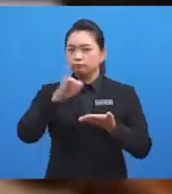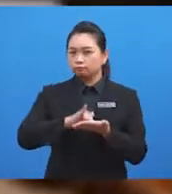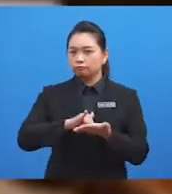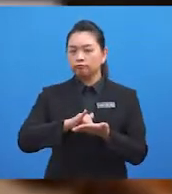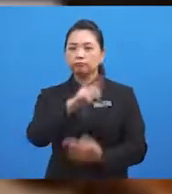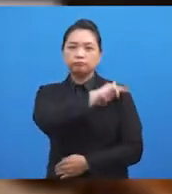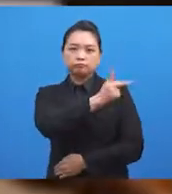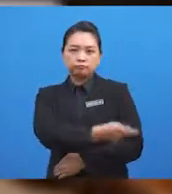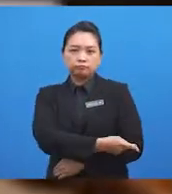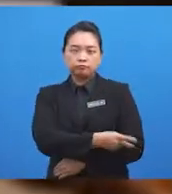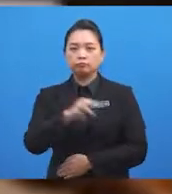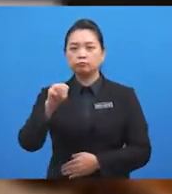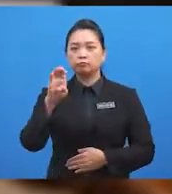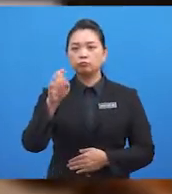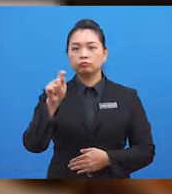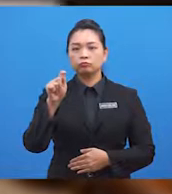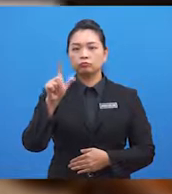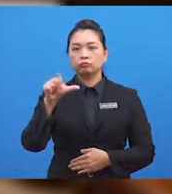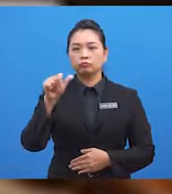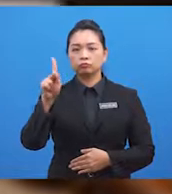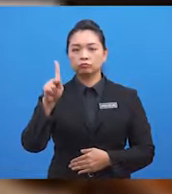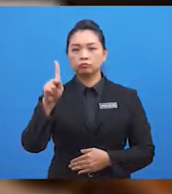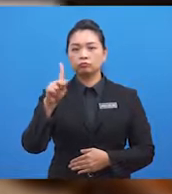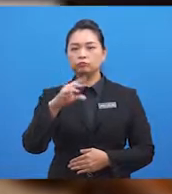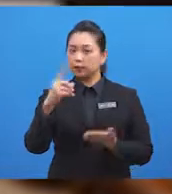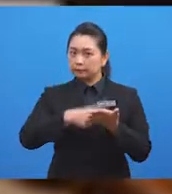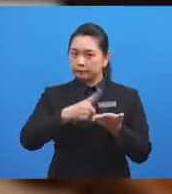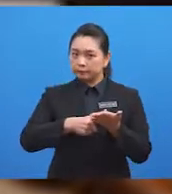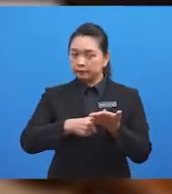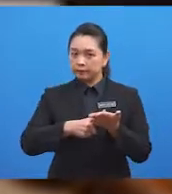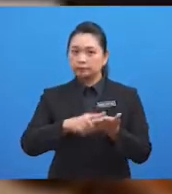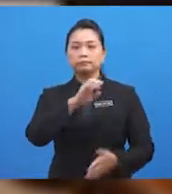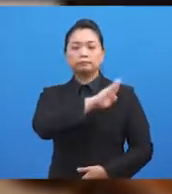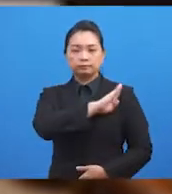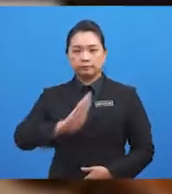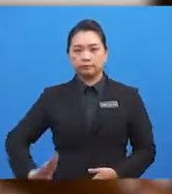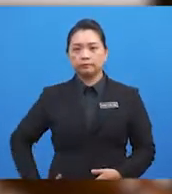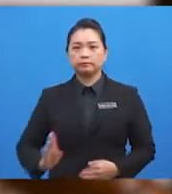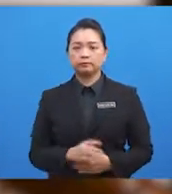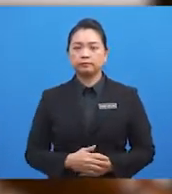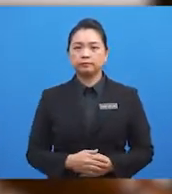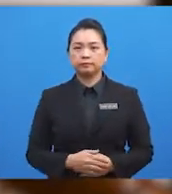Demikianlah kuasa mutlak dan kuasa budi bicara institusi Yang di-Pertuan Agong.